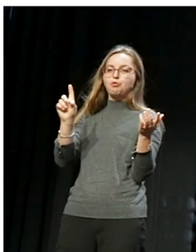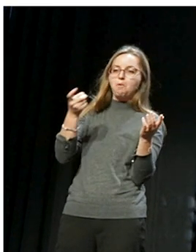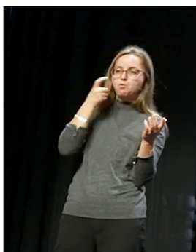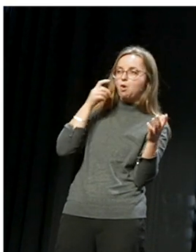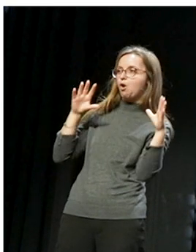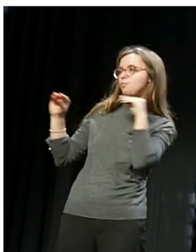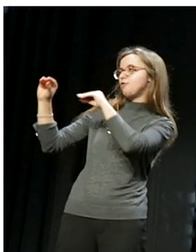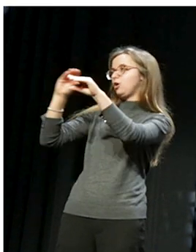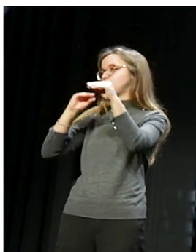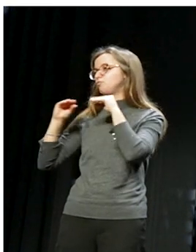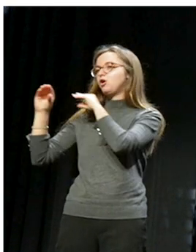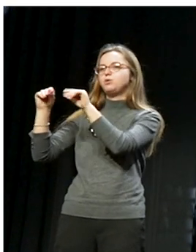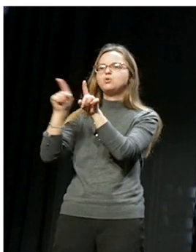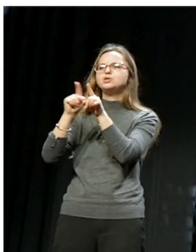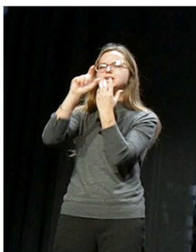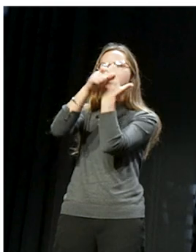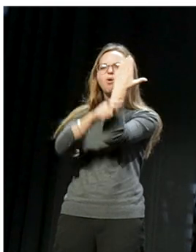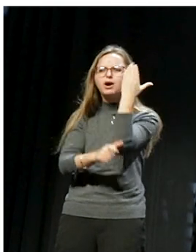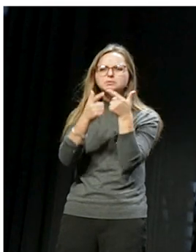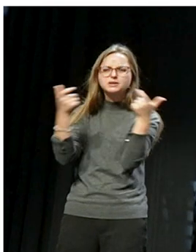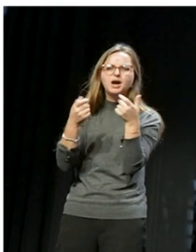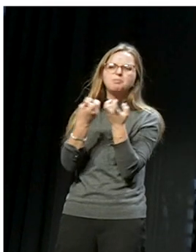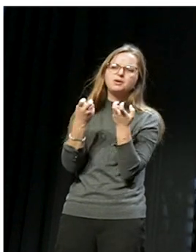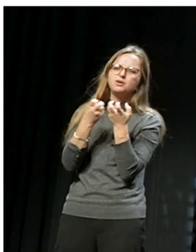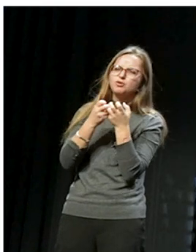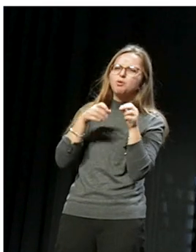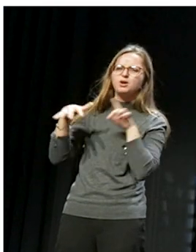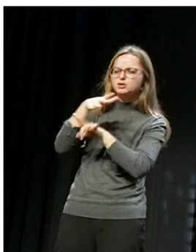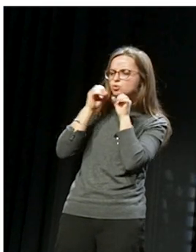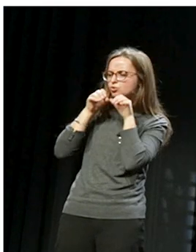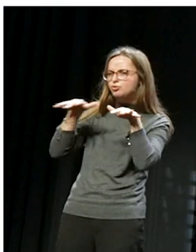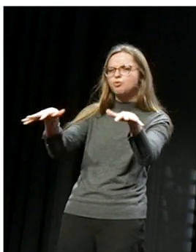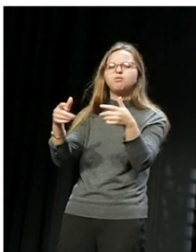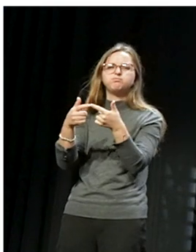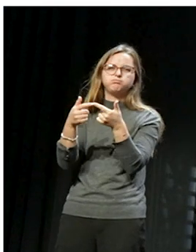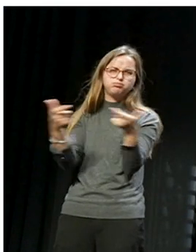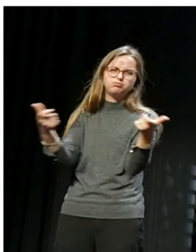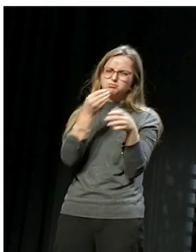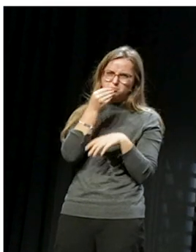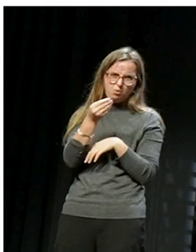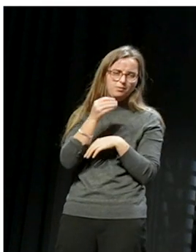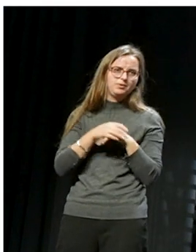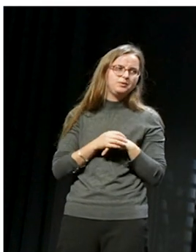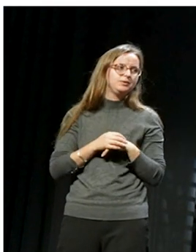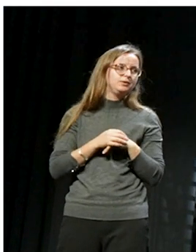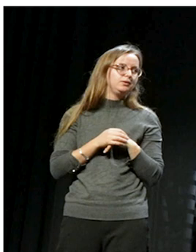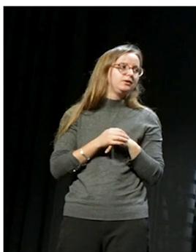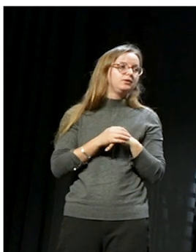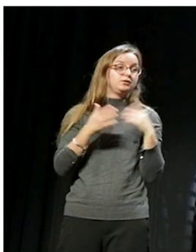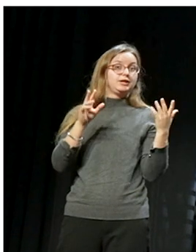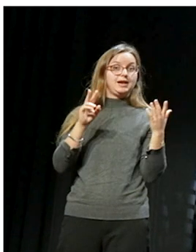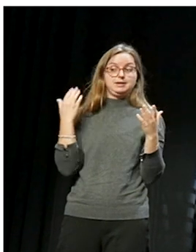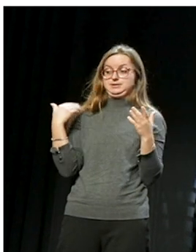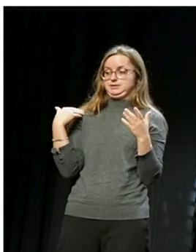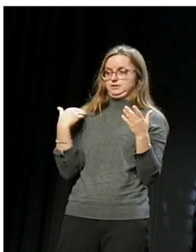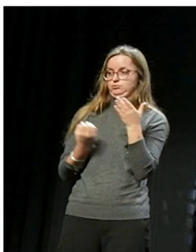des fois dites d'algorithmes dans les réseaux sociaux ou autres. Et depuis quelques mois, on parle beaucoup d'IA d'illustration. C'est un potentiel impact